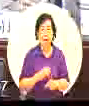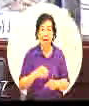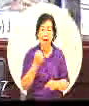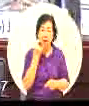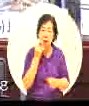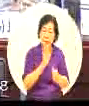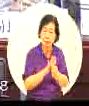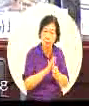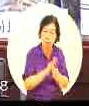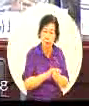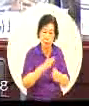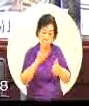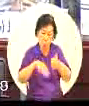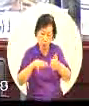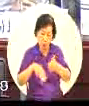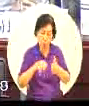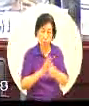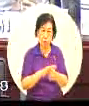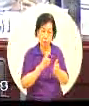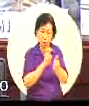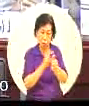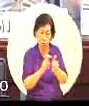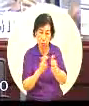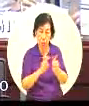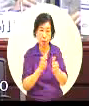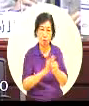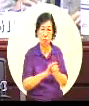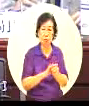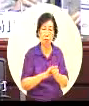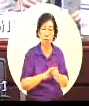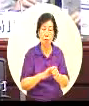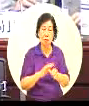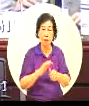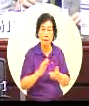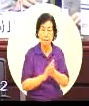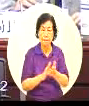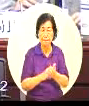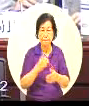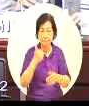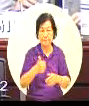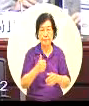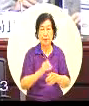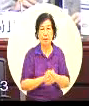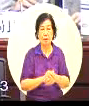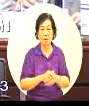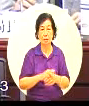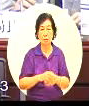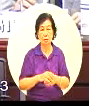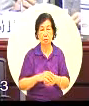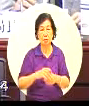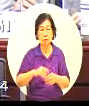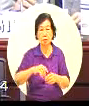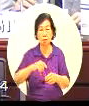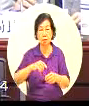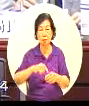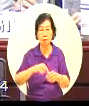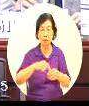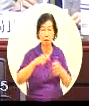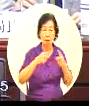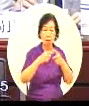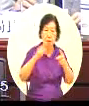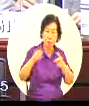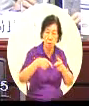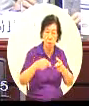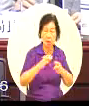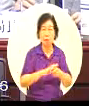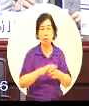专业，我们要照顾很多优秀的提议人才，所以可能要朝着行政法人一级机关行政法